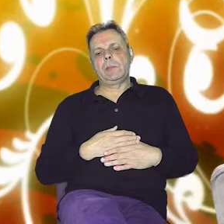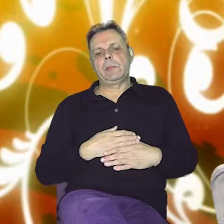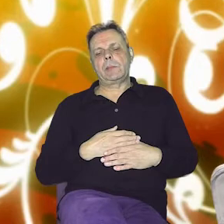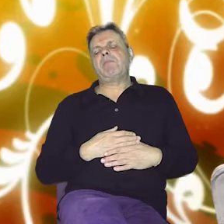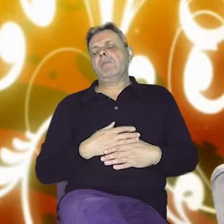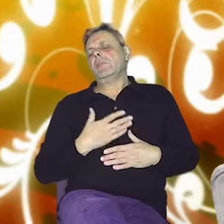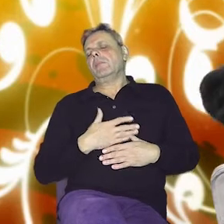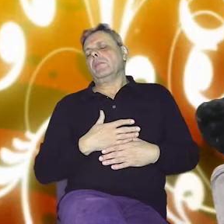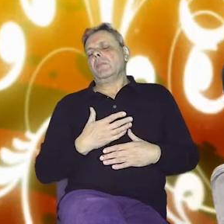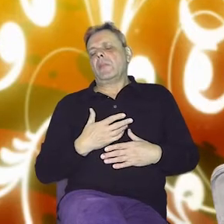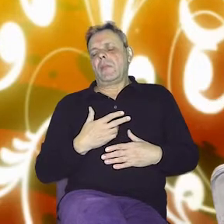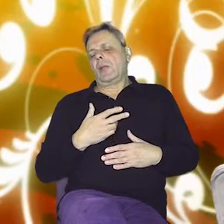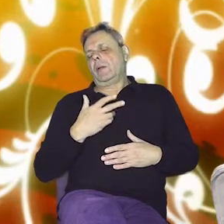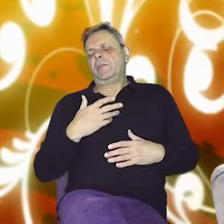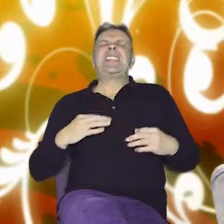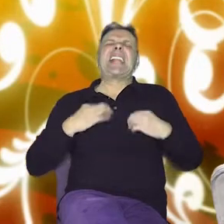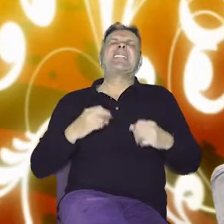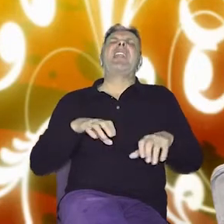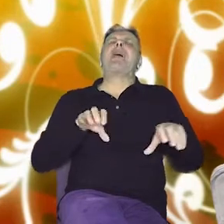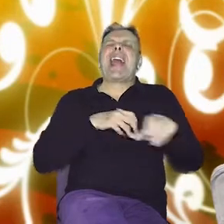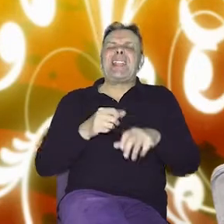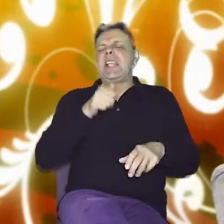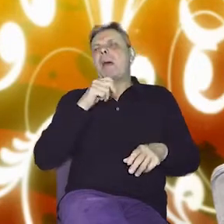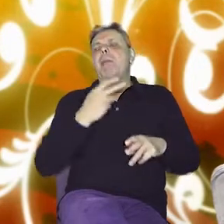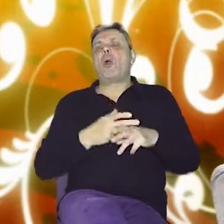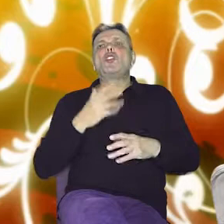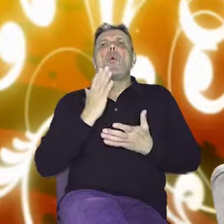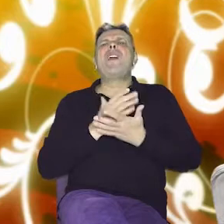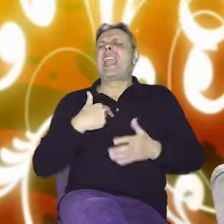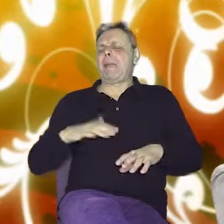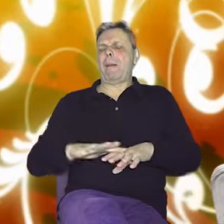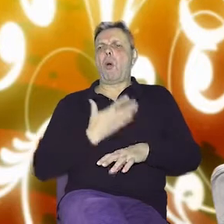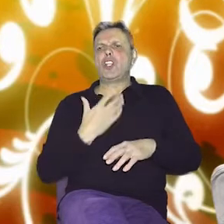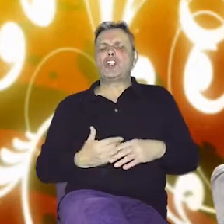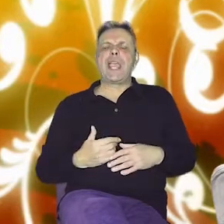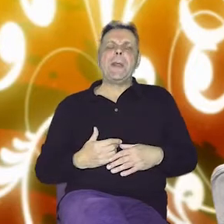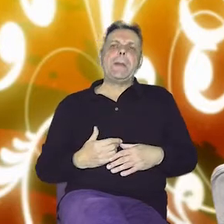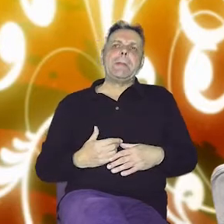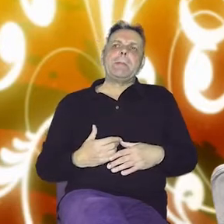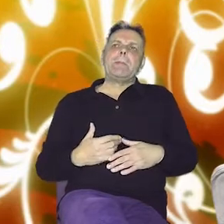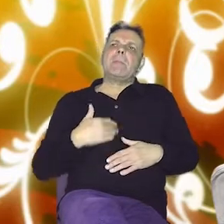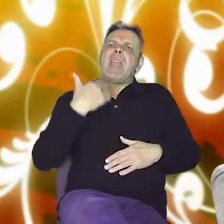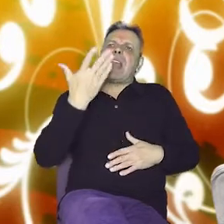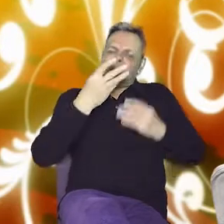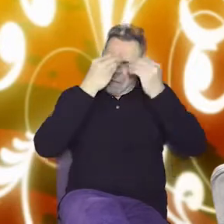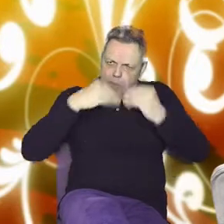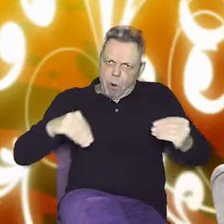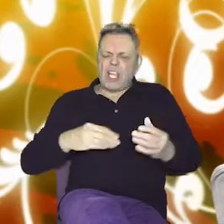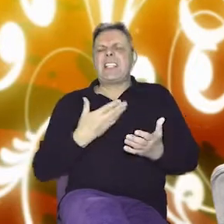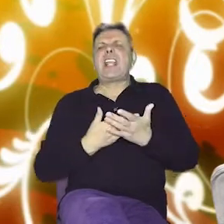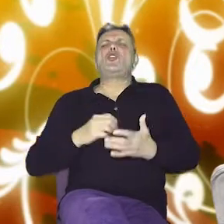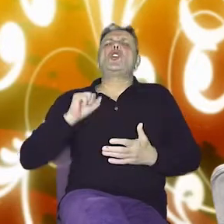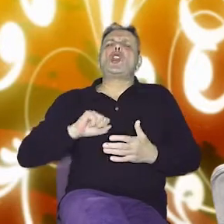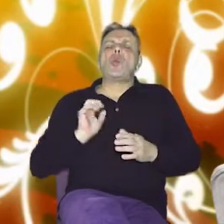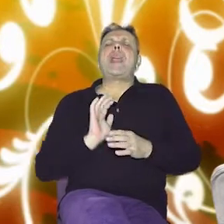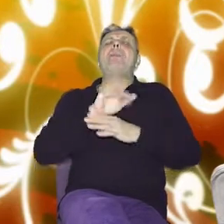drugima zdravstvenim radnicima i u bolnicama i ovdje i ondje, uvijek nekako imam osjećaj odavanja neke počasti njima, jer se